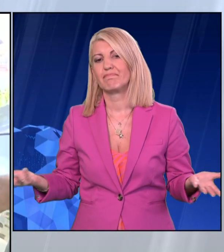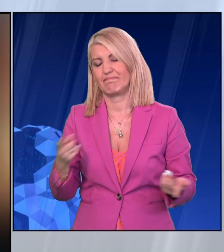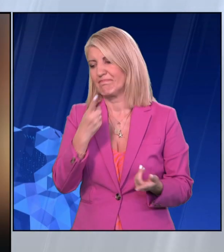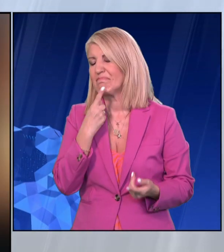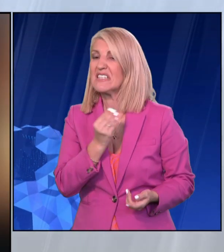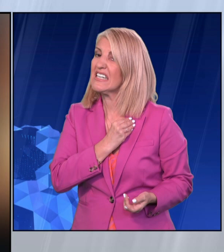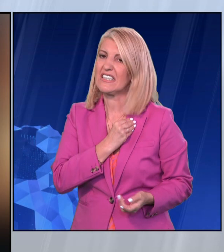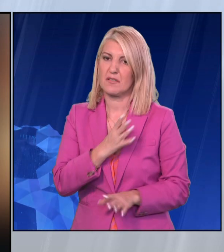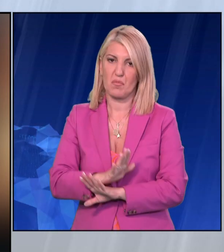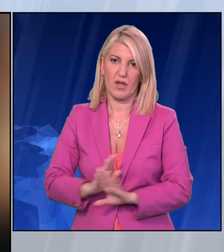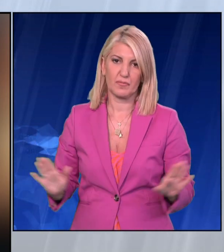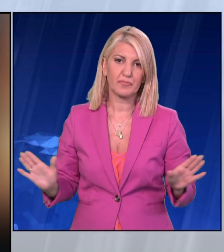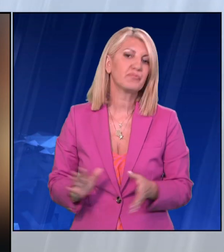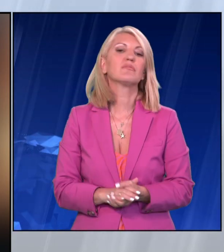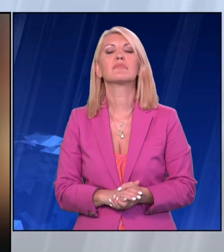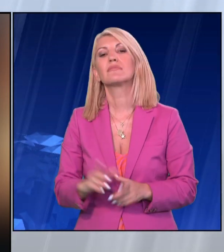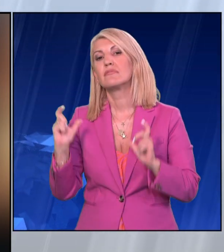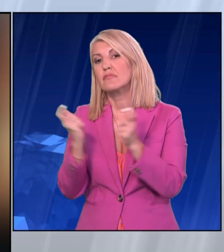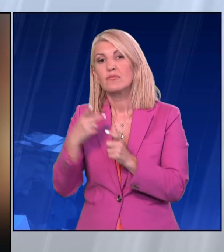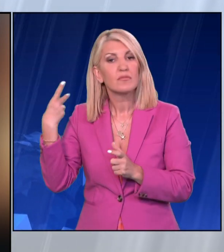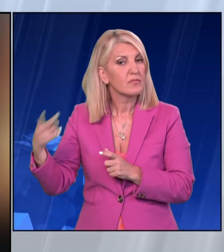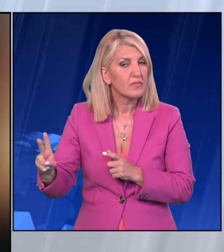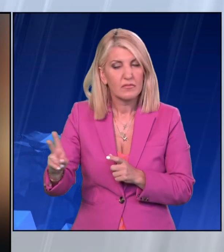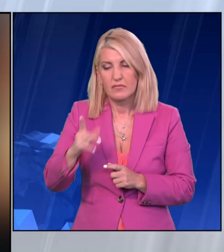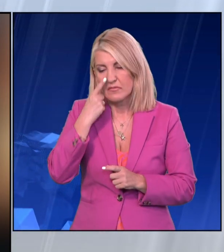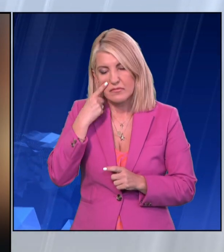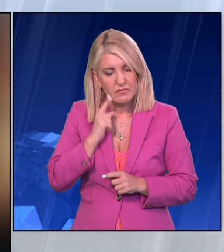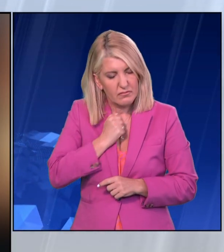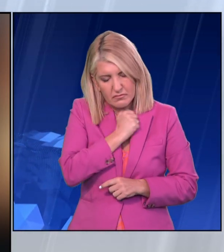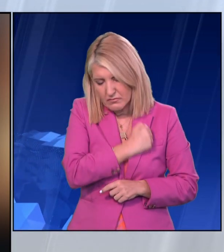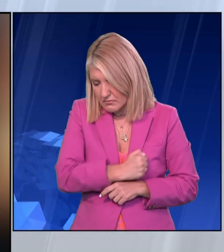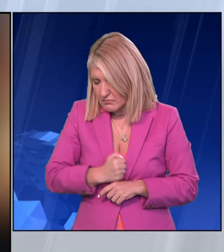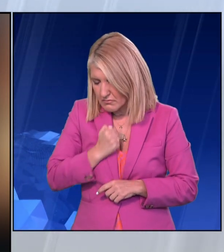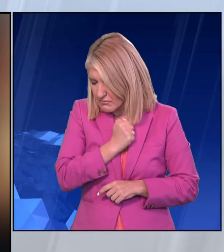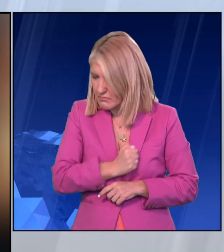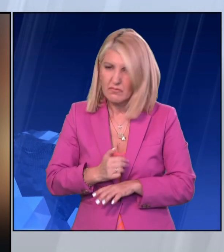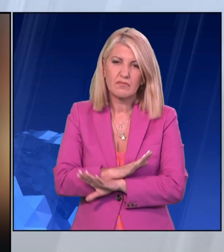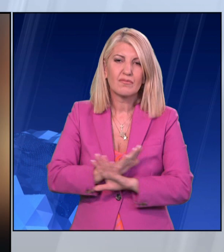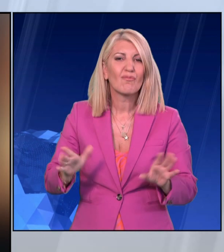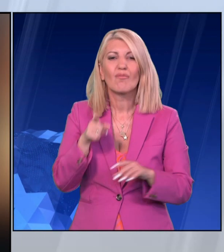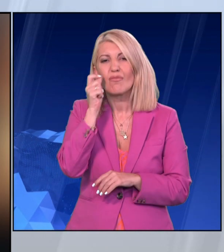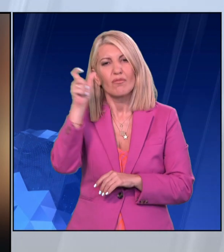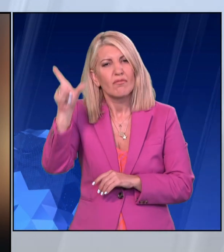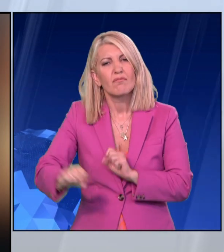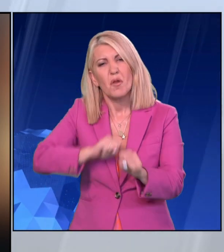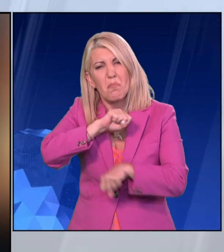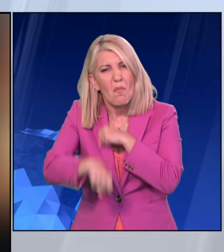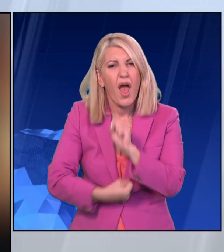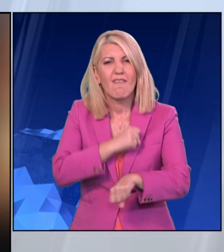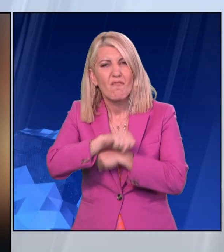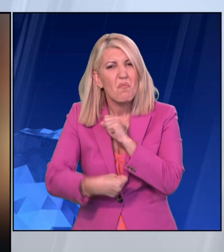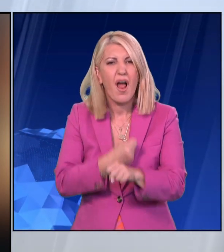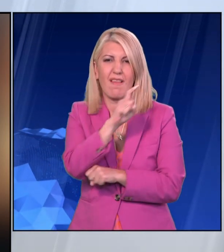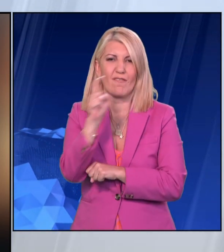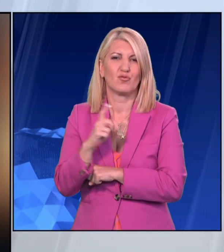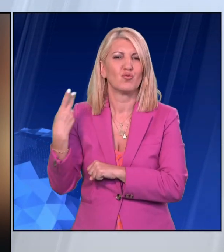Κρίμα. Οι δικοί του άνθρωποι, απαρηγόρητοι, μιλούν για ένα παιδί μιας οικογένειας βιοπαλαιστών που ήταν στήριγμα για την οικογένειά του, αλλά